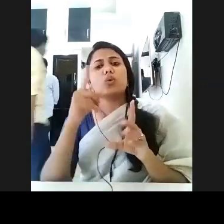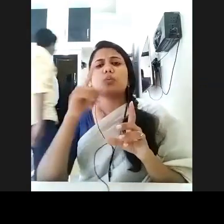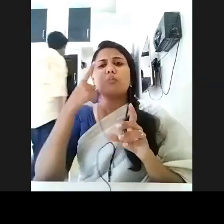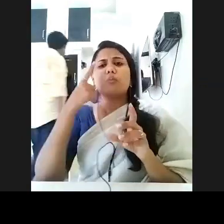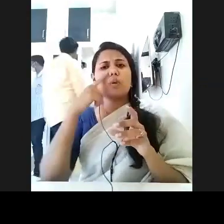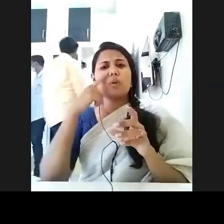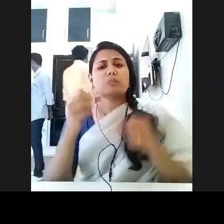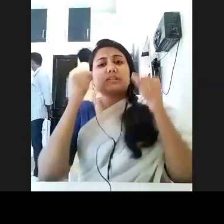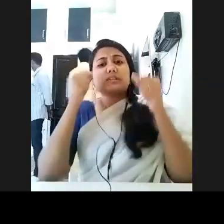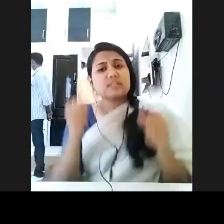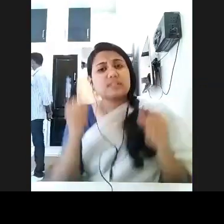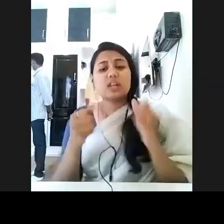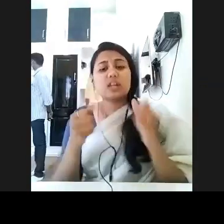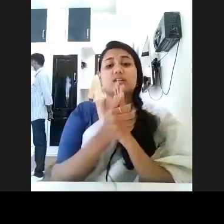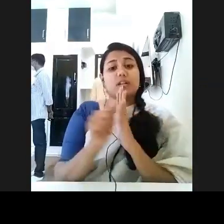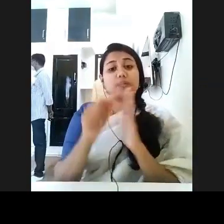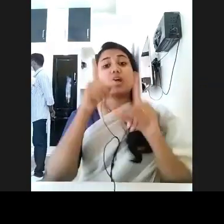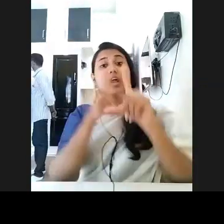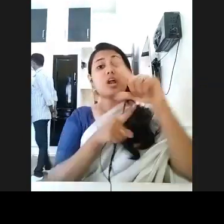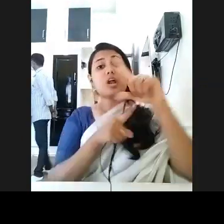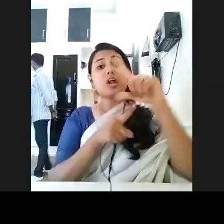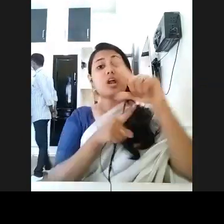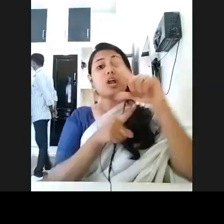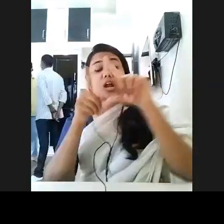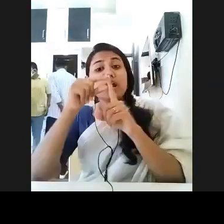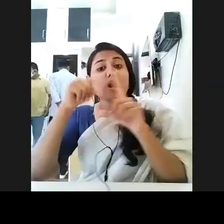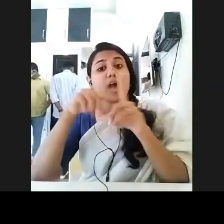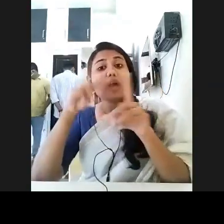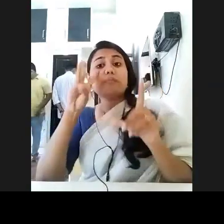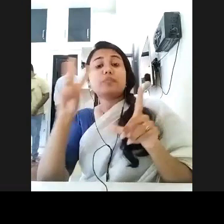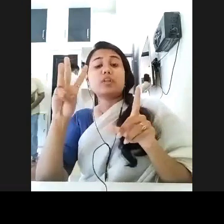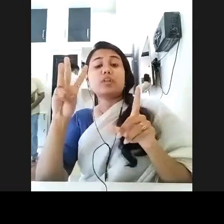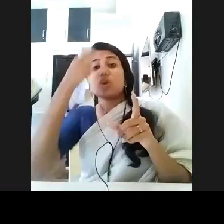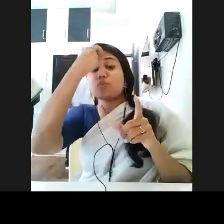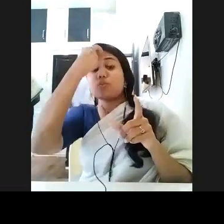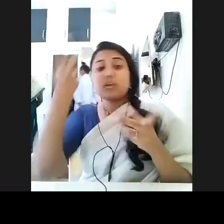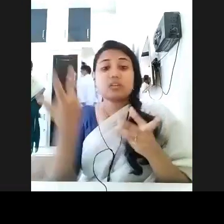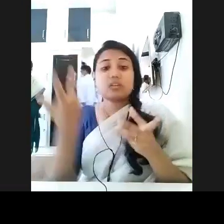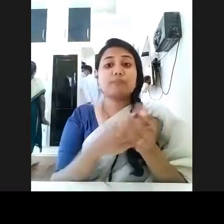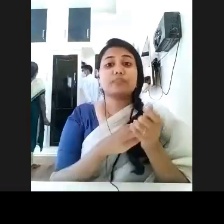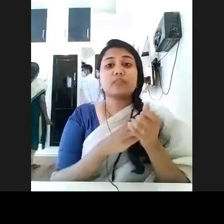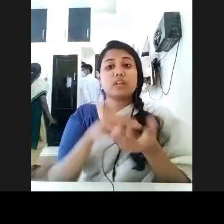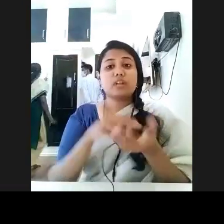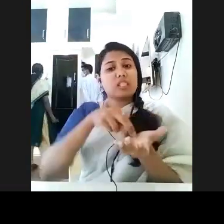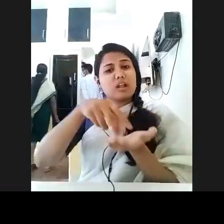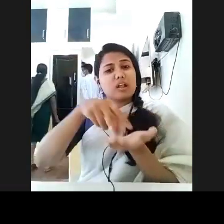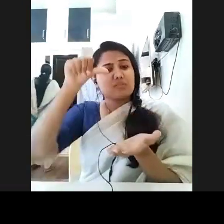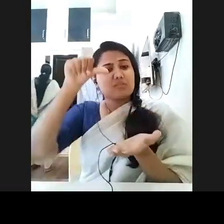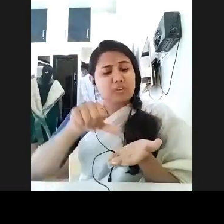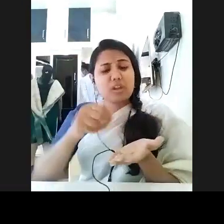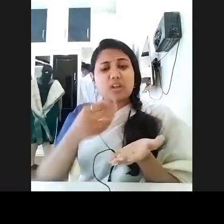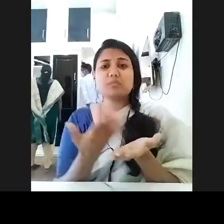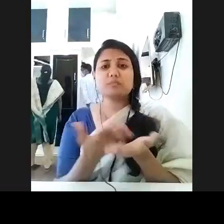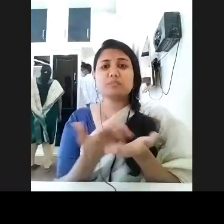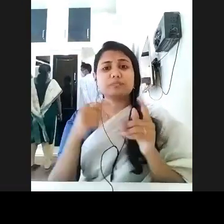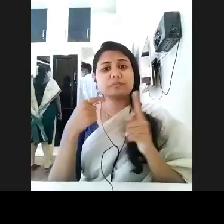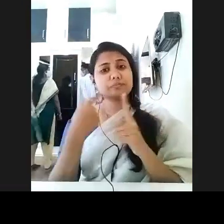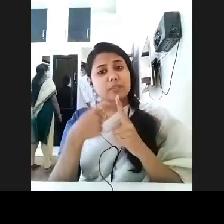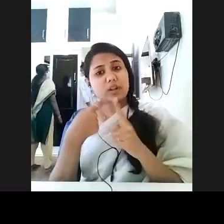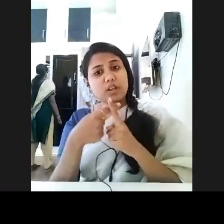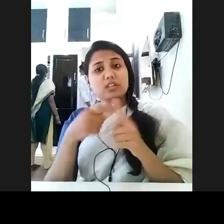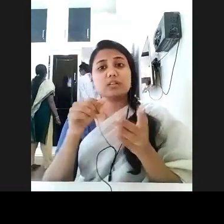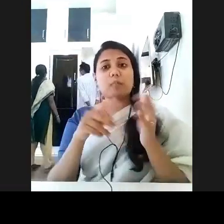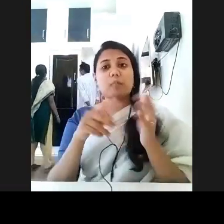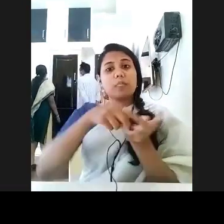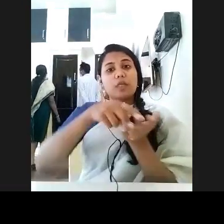അബിലിറ്റി ആയിരിക്കും. ടൈപ്പ് 3 ഉള്ള കുട്ടികൾ നടക്കാൻ പറ്റുന്ന കുട്ടികളാണ്. ചില കുട്ടികൾക്ക് നടക്കാൻ പ്രയാസവും നമ്മൾ കാണാറുണ്ട്. ആൻഡ് നടക്കുന്ന കഴിവുകൾ